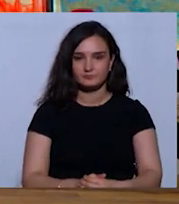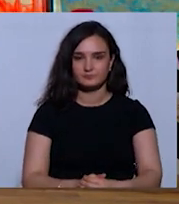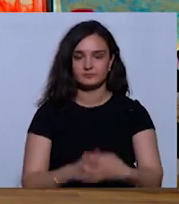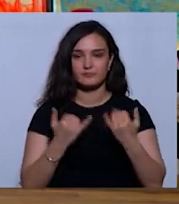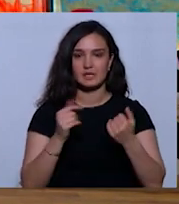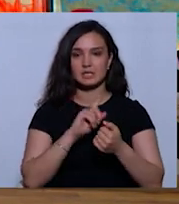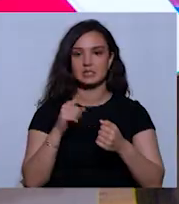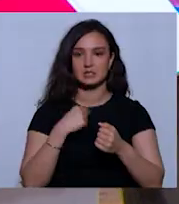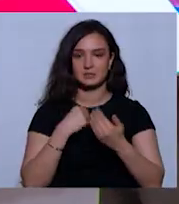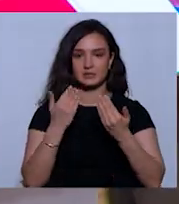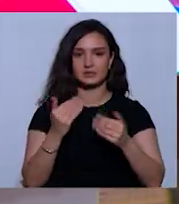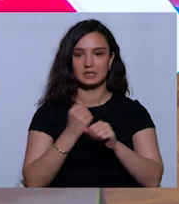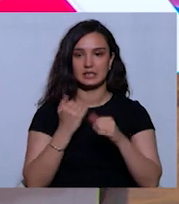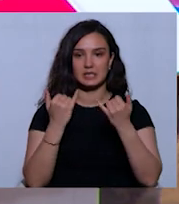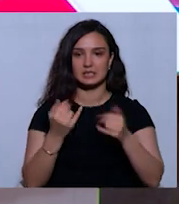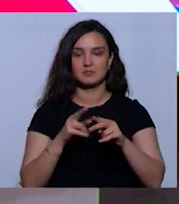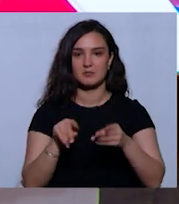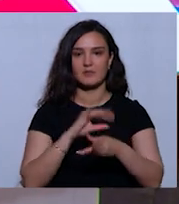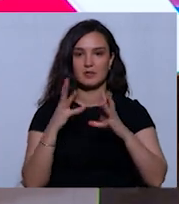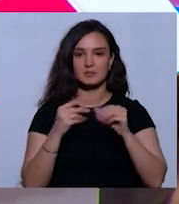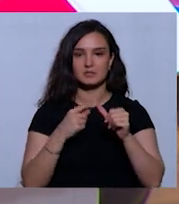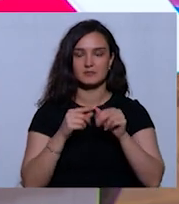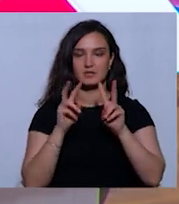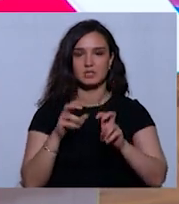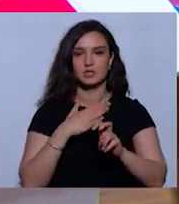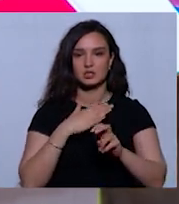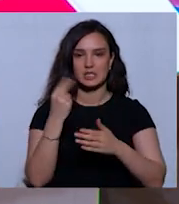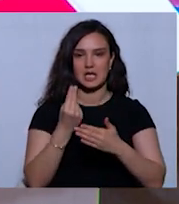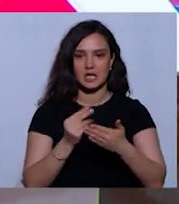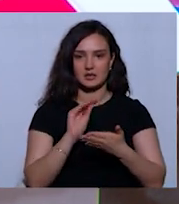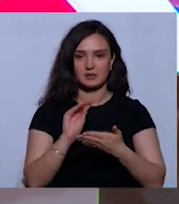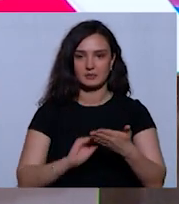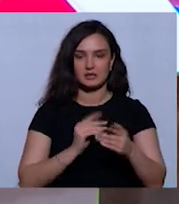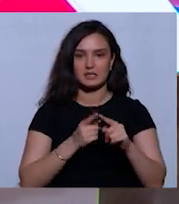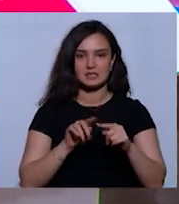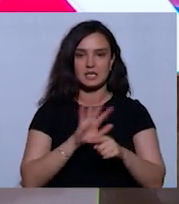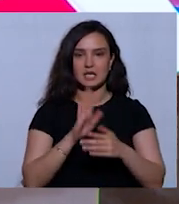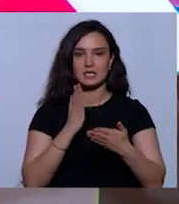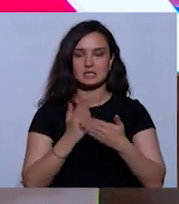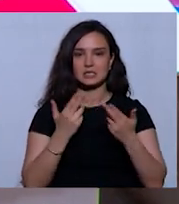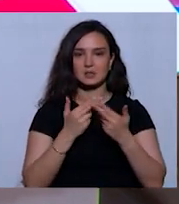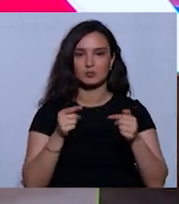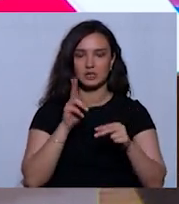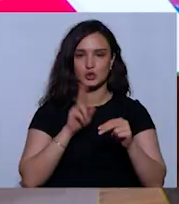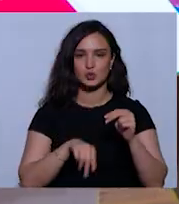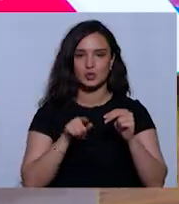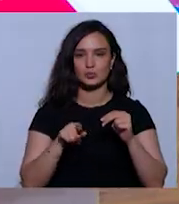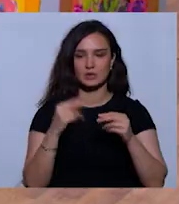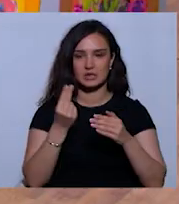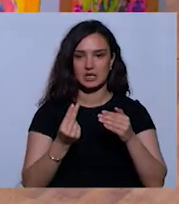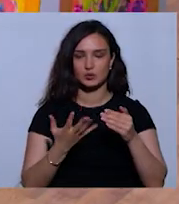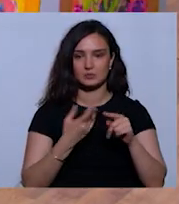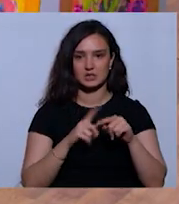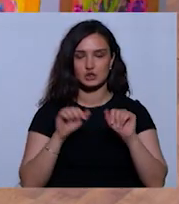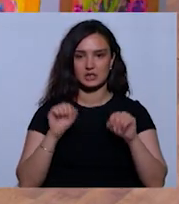ეხლა რასაც მე ახლა თქვენ გიკეთებთ, ამ ყველაფერს ქვია ჩანახატები. ეს არ არის, რა თქმა უნდა, დასრულებული ნახატი,